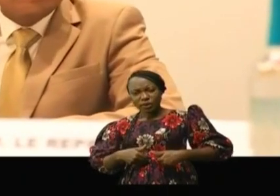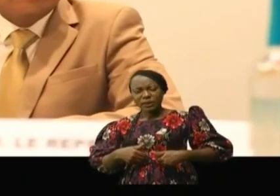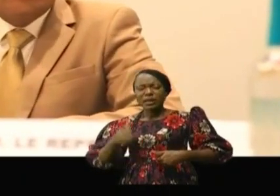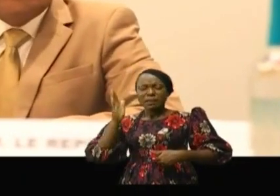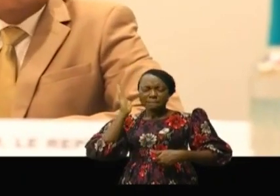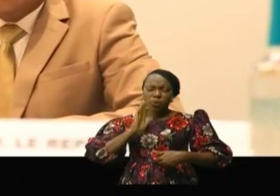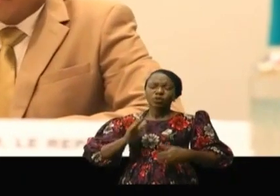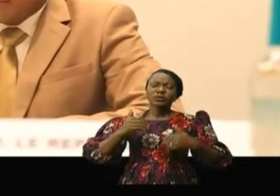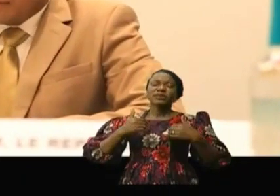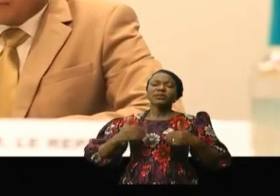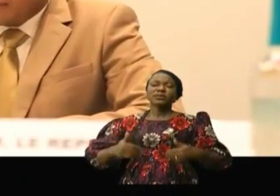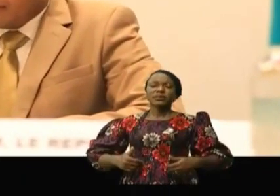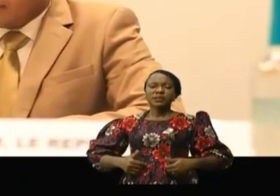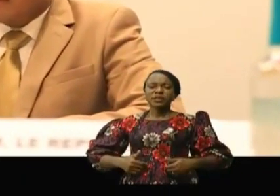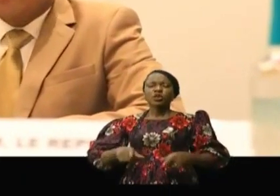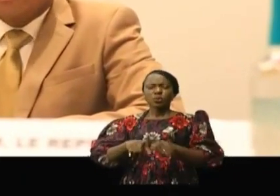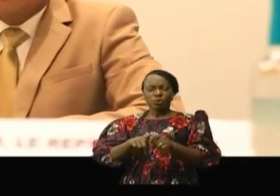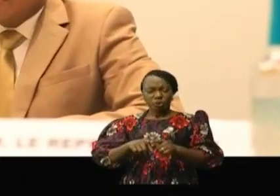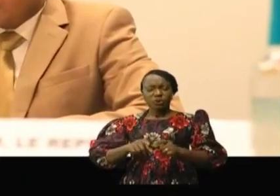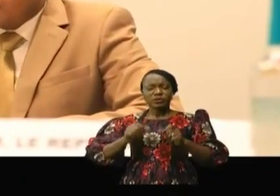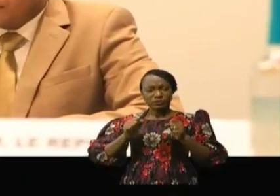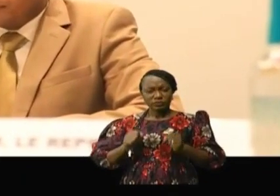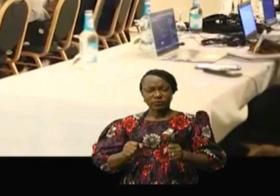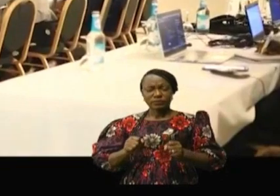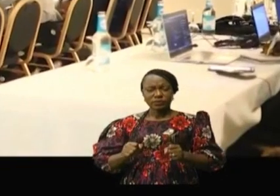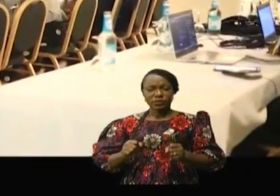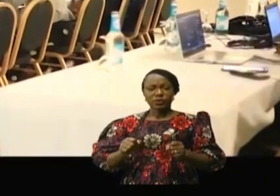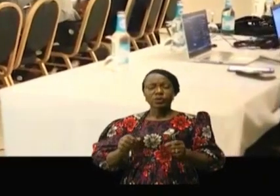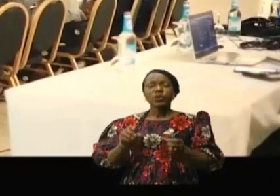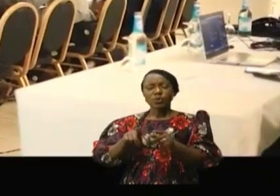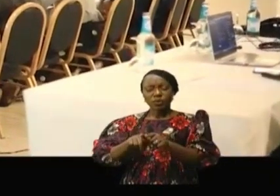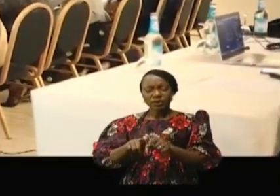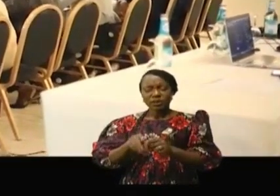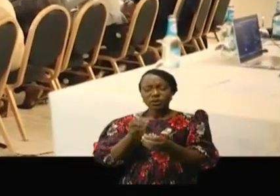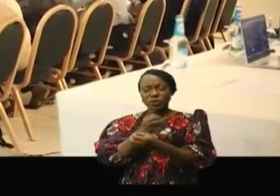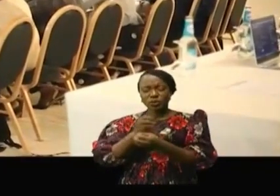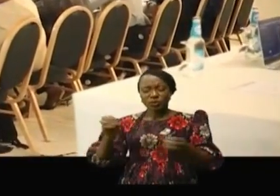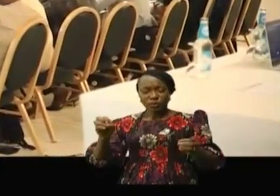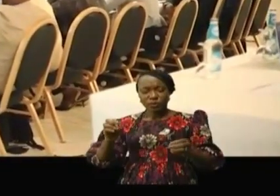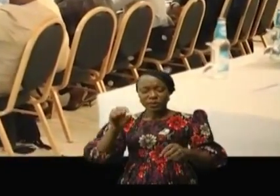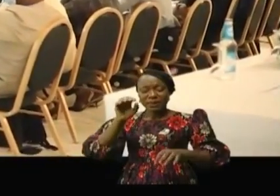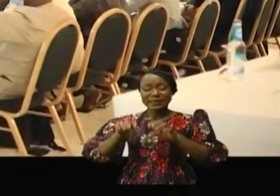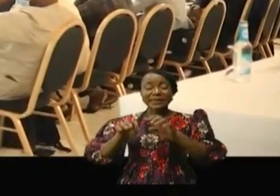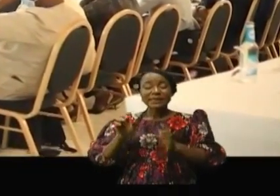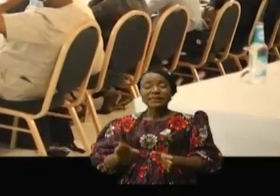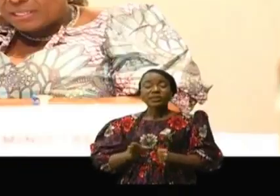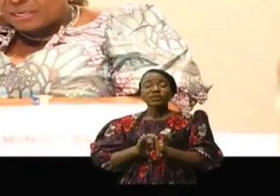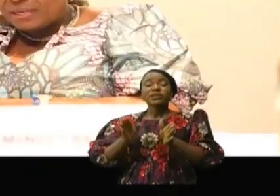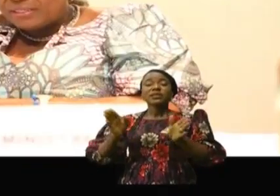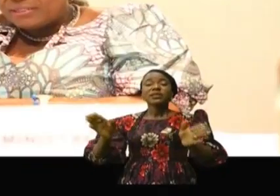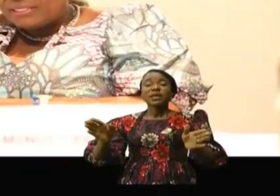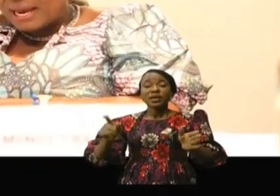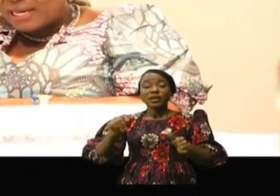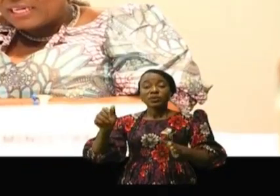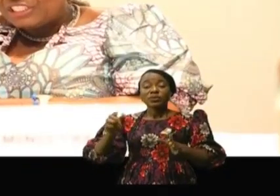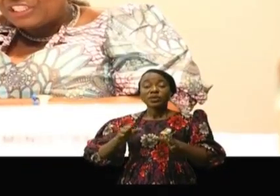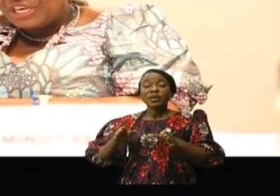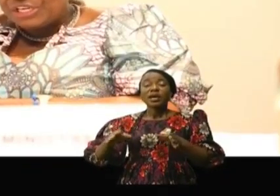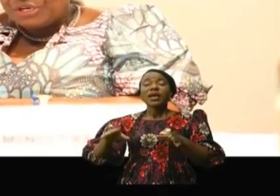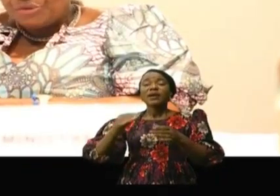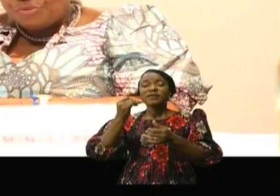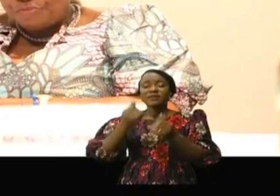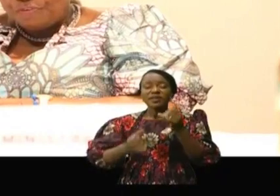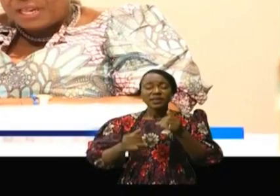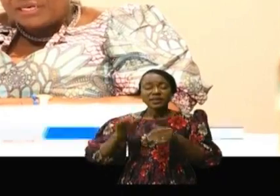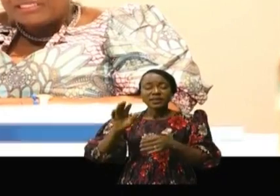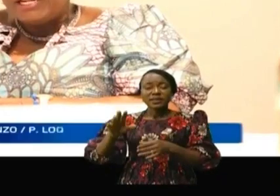santé, dynamique et autonome. Et puis la secrétaire générale de l'EPST qui a ouvert cet atelier prévu du